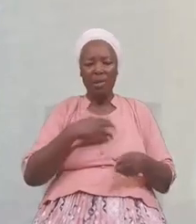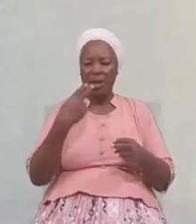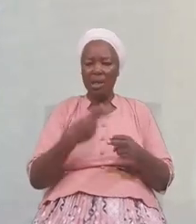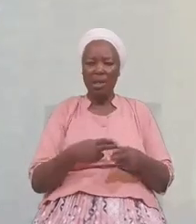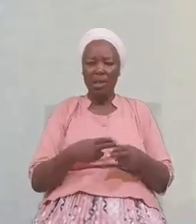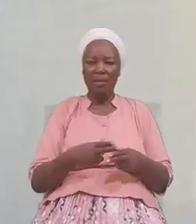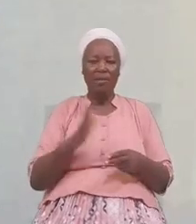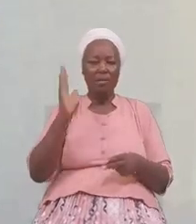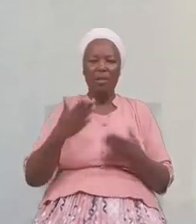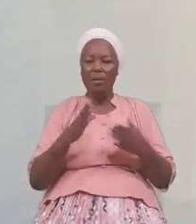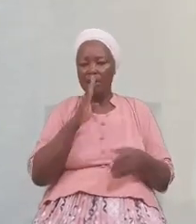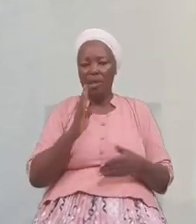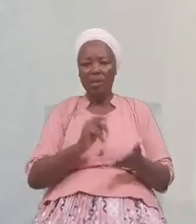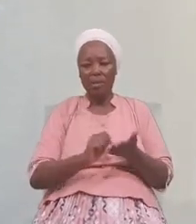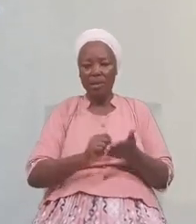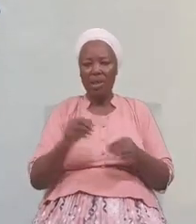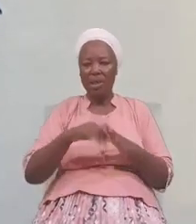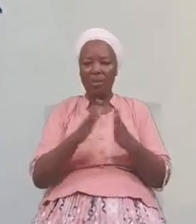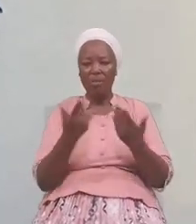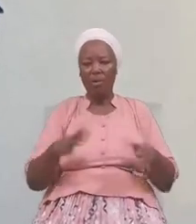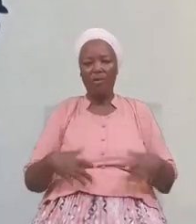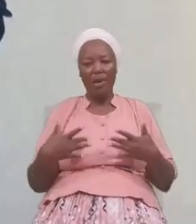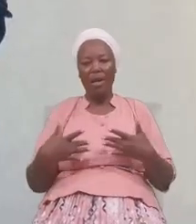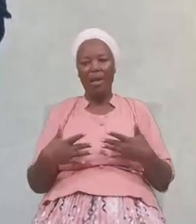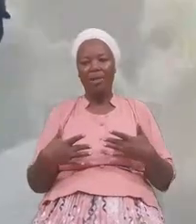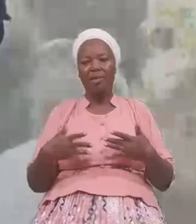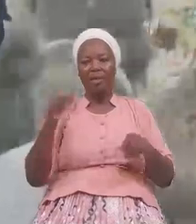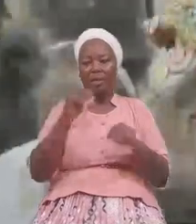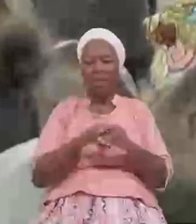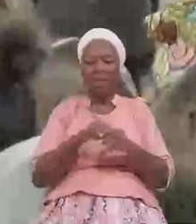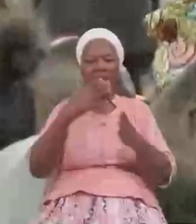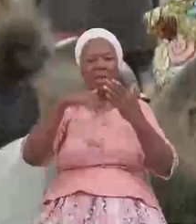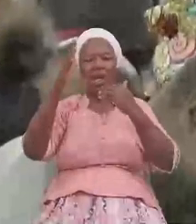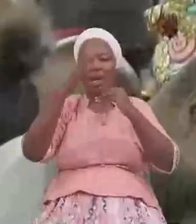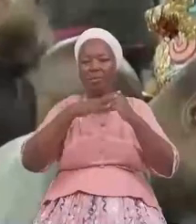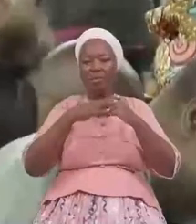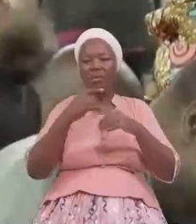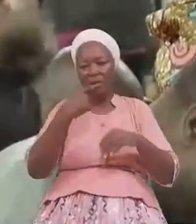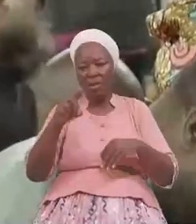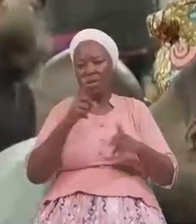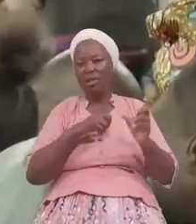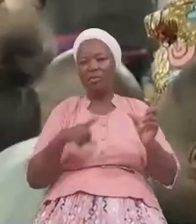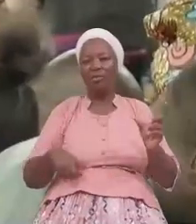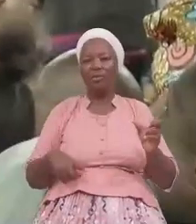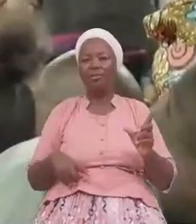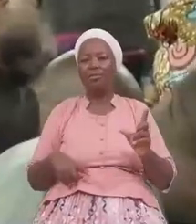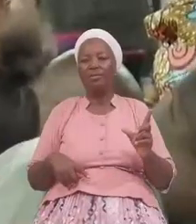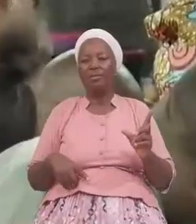écrit dans le livre de vie au ciel. Parle au Seigneur.